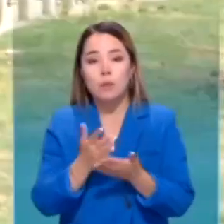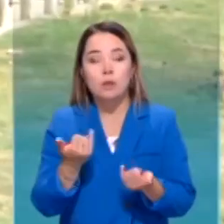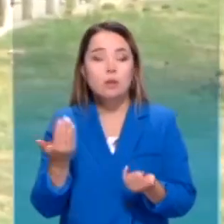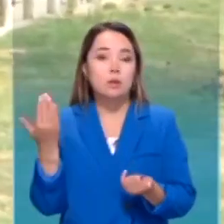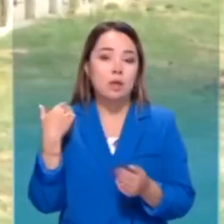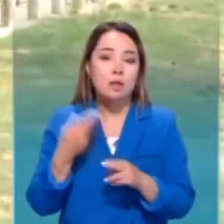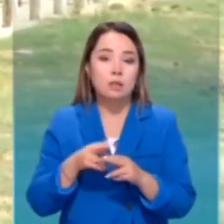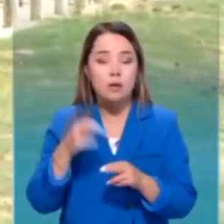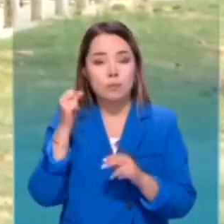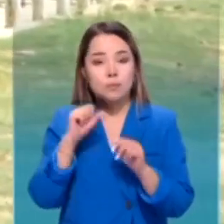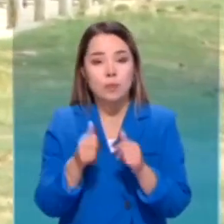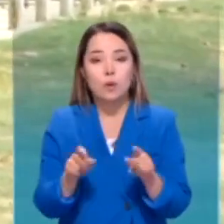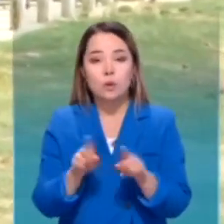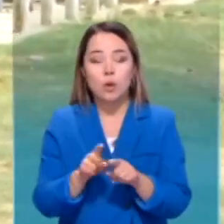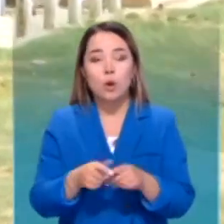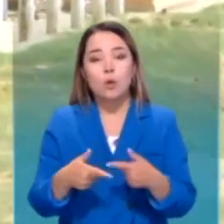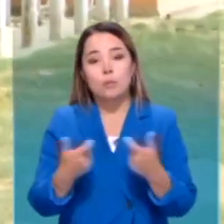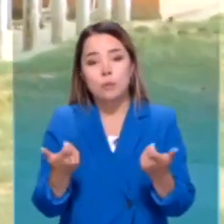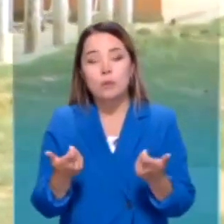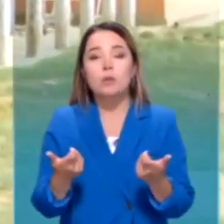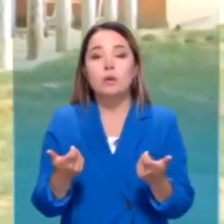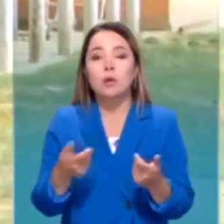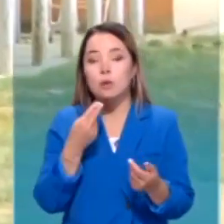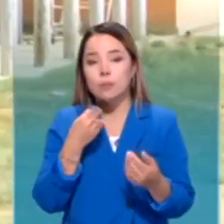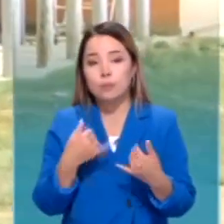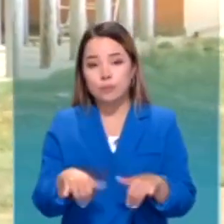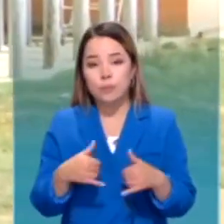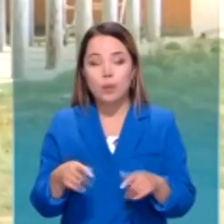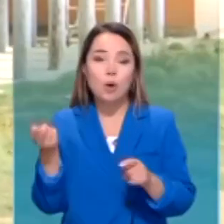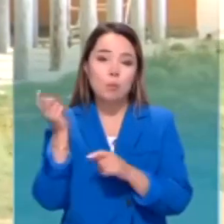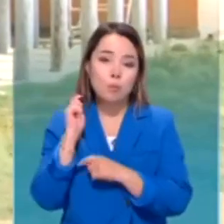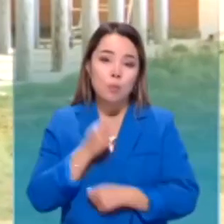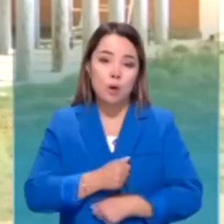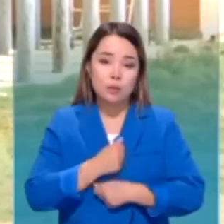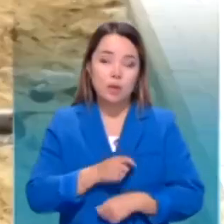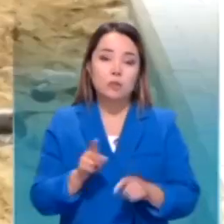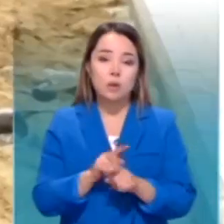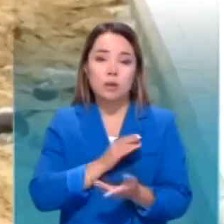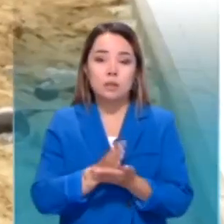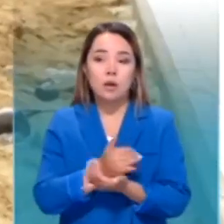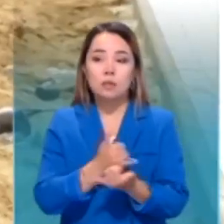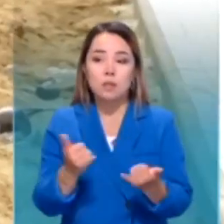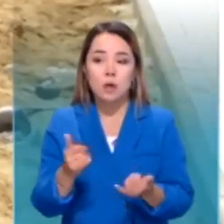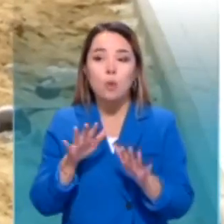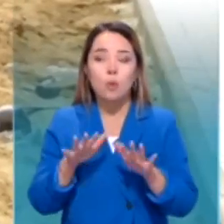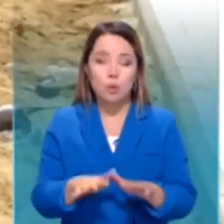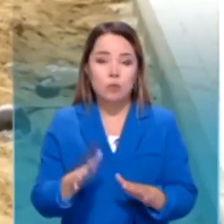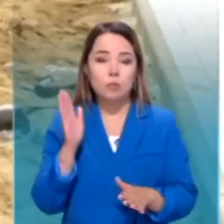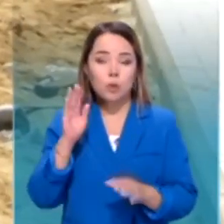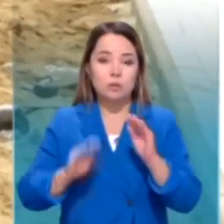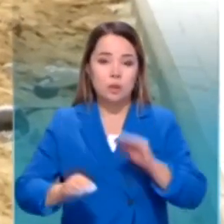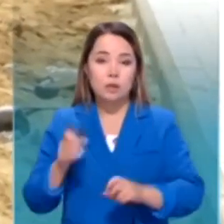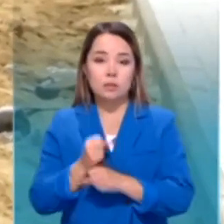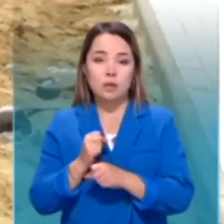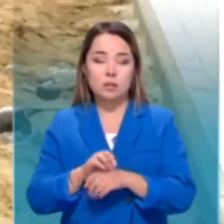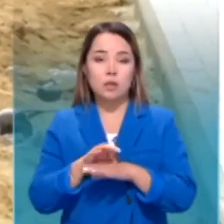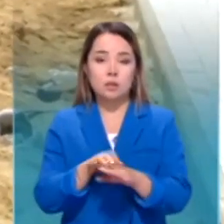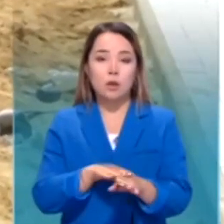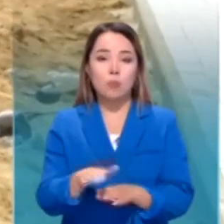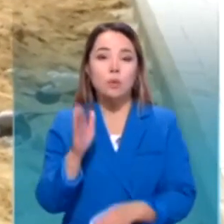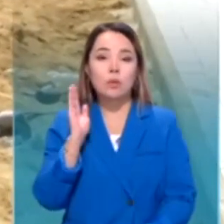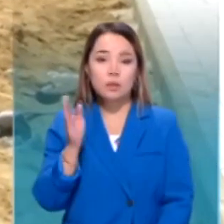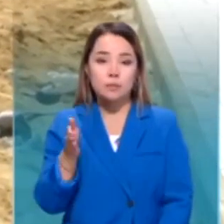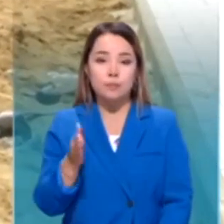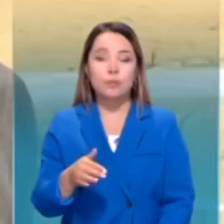сәулет ескерткіштер ғана емес, қонақ үй, дәмхана, монша тәрізді көпшілікке қызмет көрсететін орындар да болады. Мына көріп